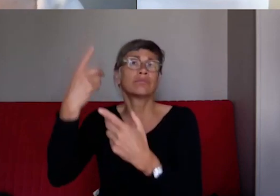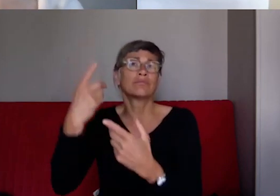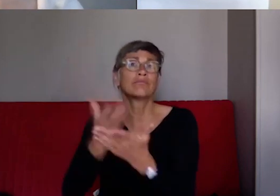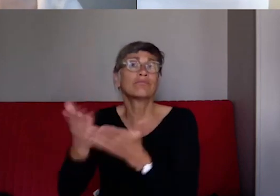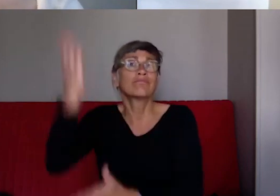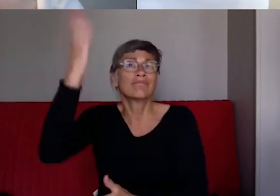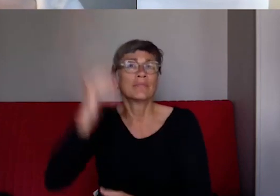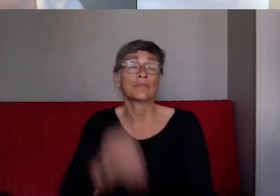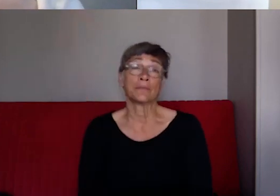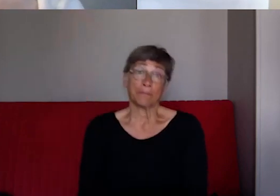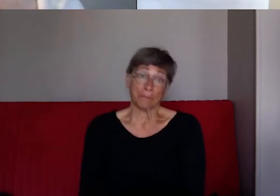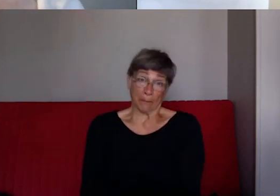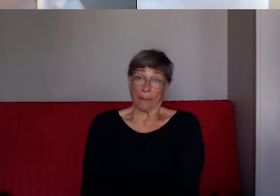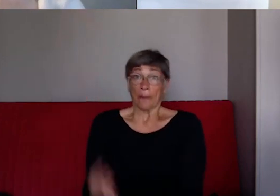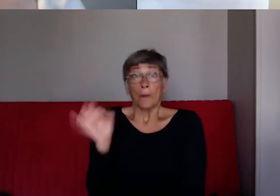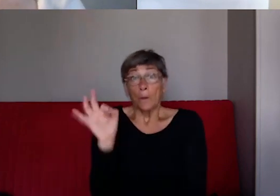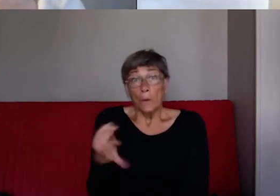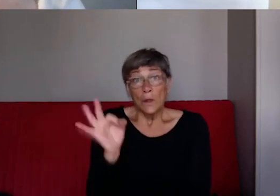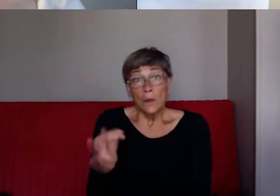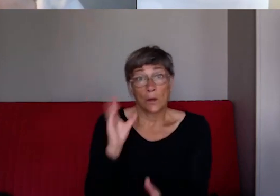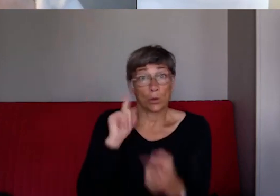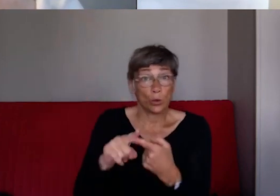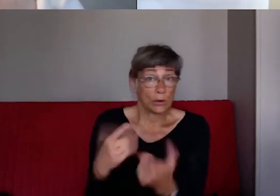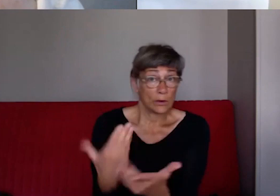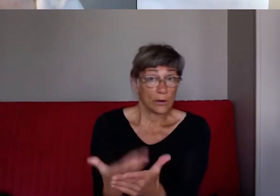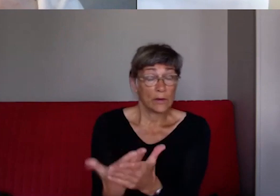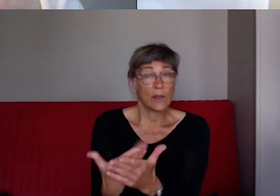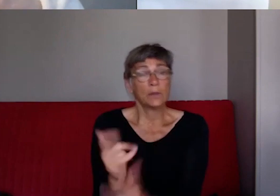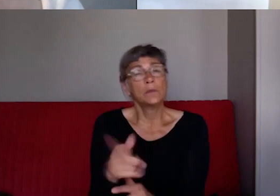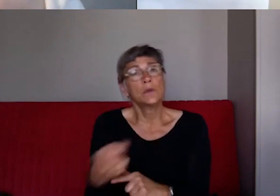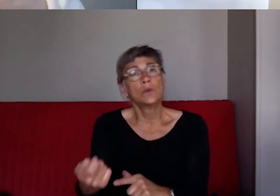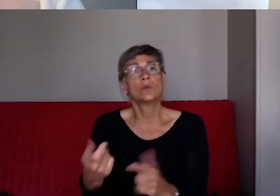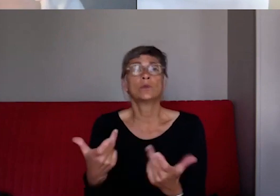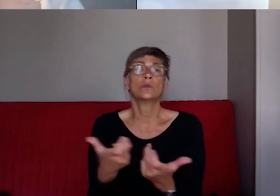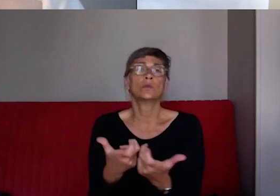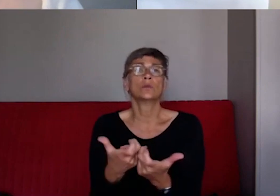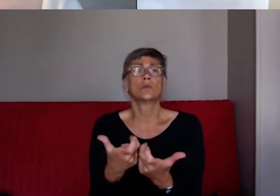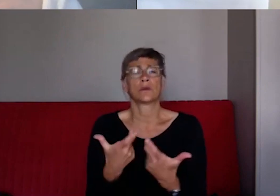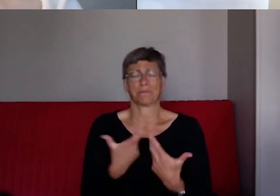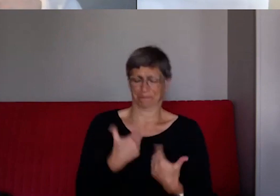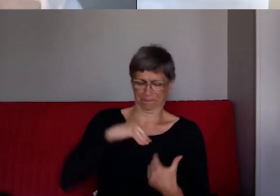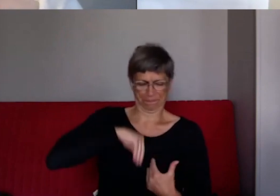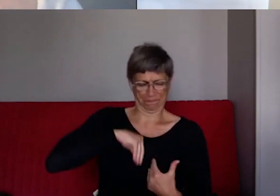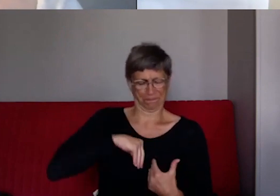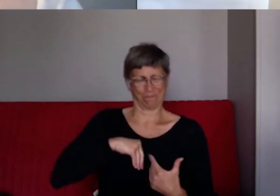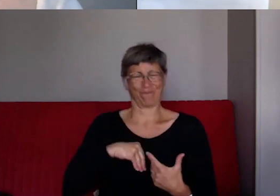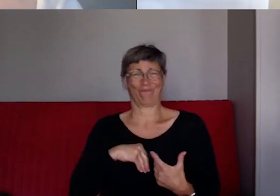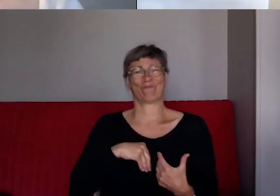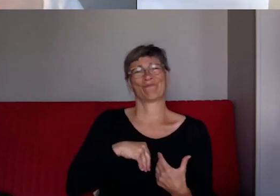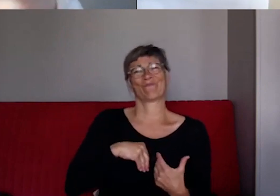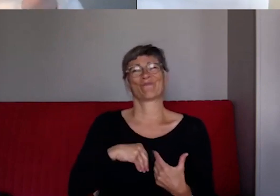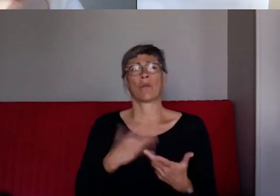Ben, le but, c'est ça. Le but, c'est plutôt quand on est, je dirais, plutôt en mal-être, même si on n'est pas en mal-être